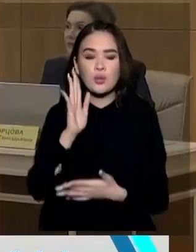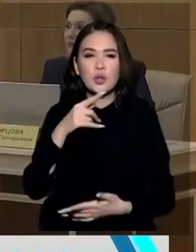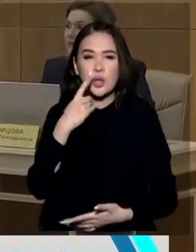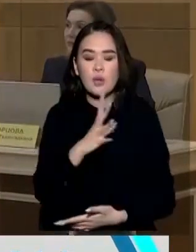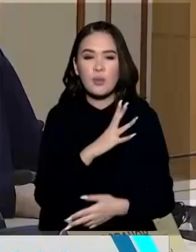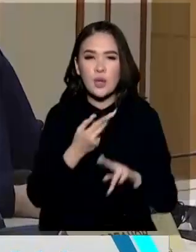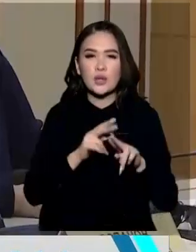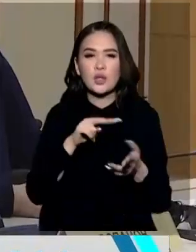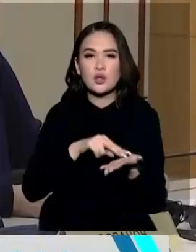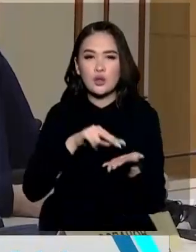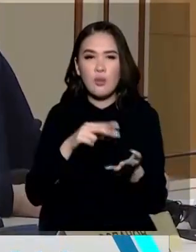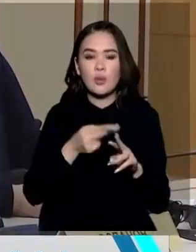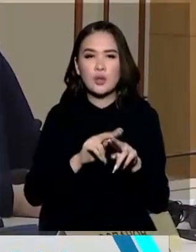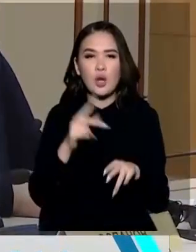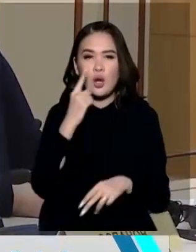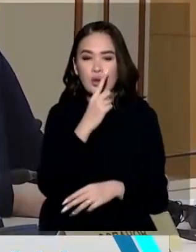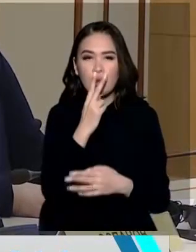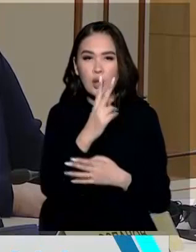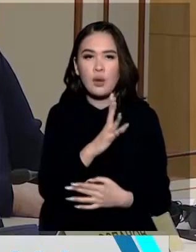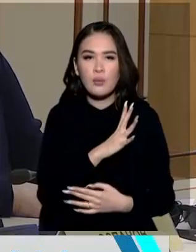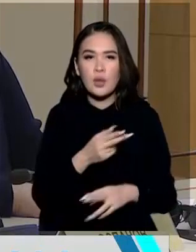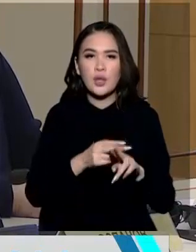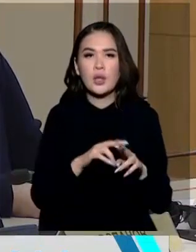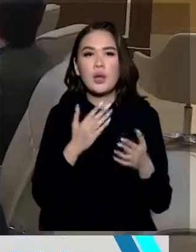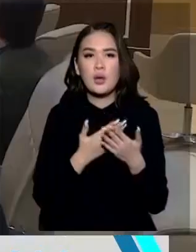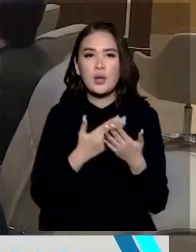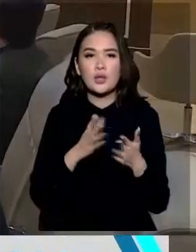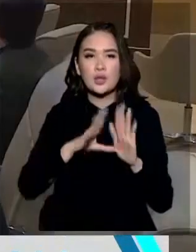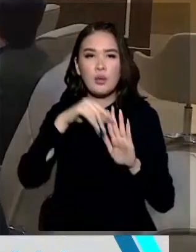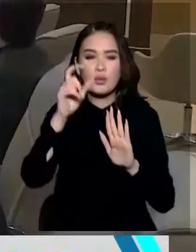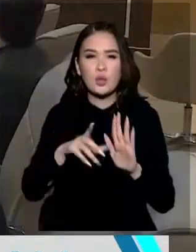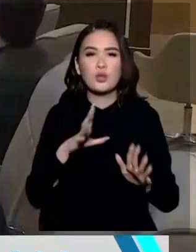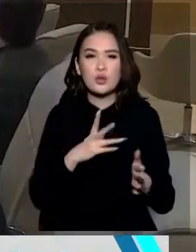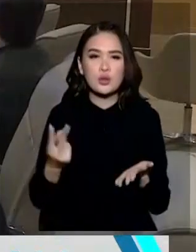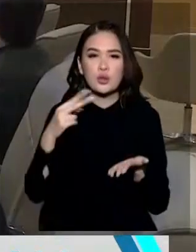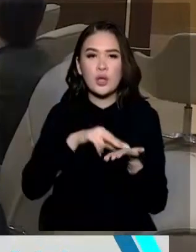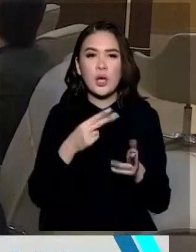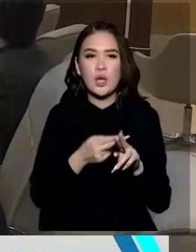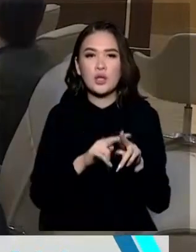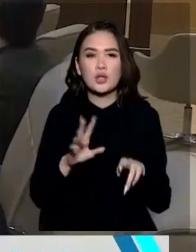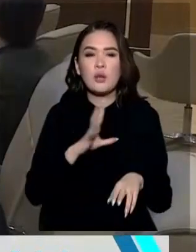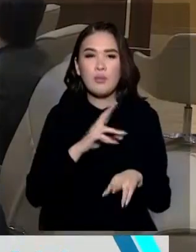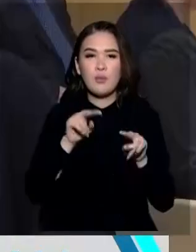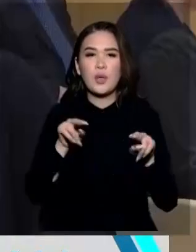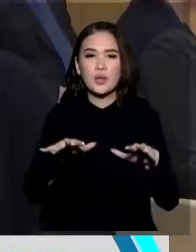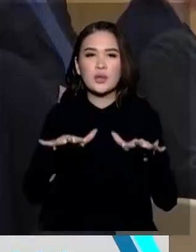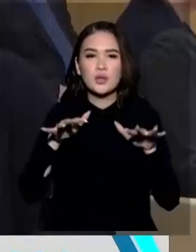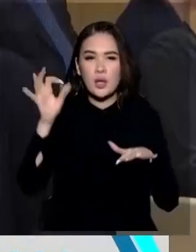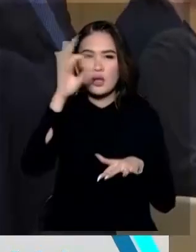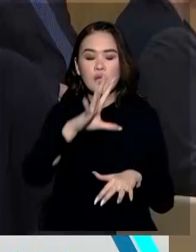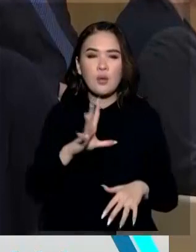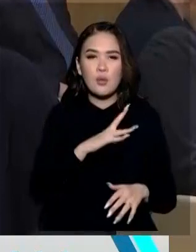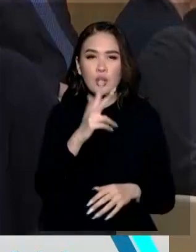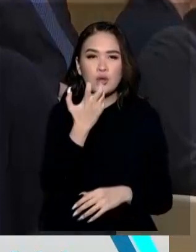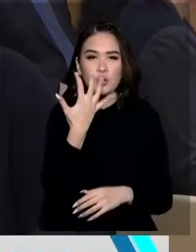Бұл сома саяси доданың түріне қарай белгіленеді. Мысалы, мәслихат депутаттығына түсетін әр кандидат үшін саяси партиялар жергілікті